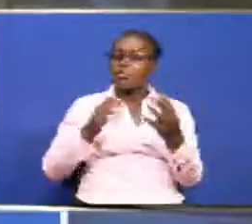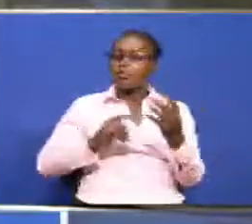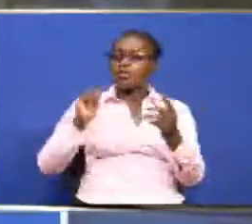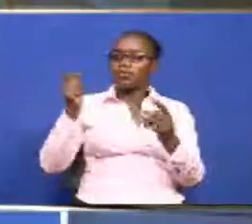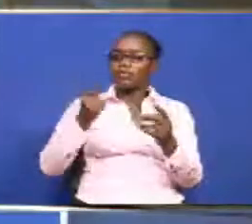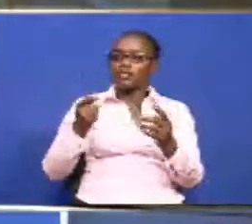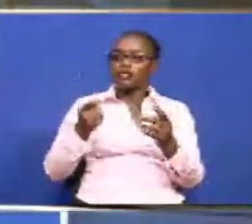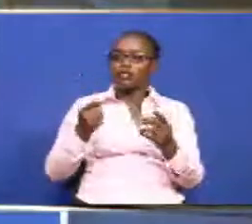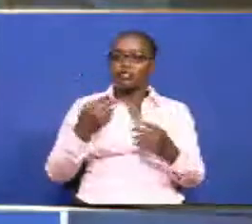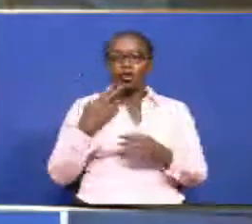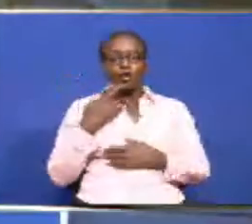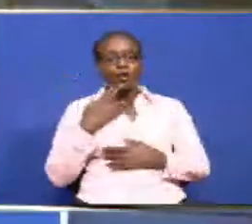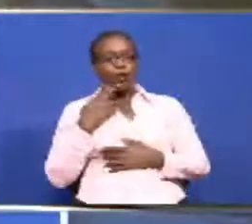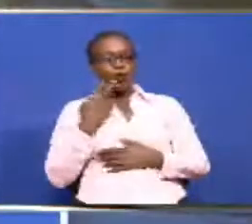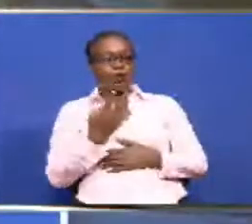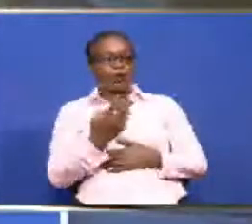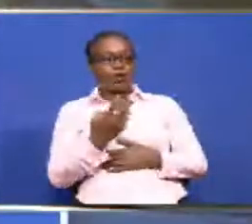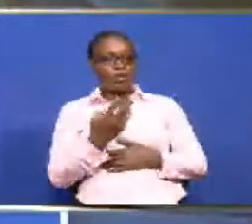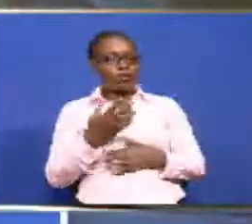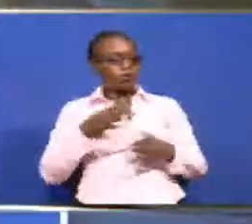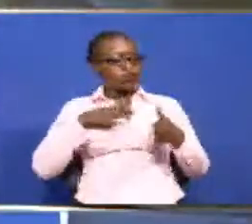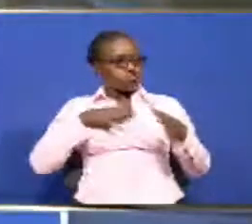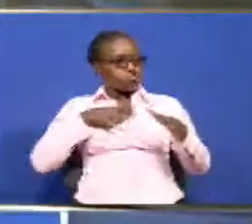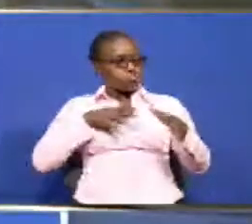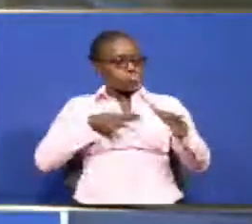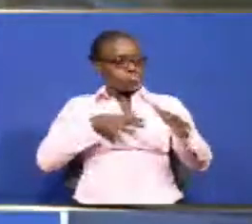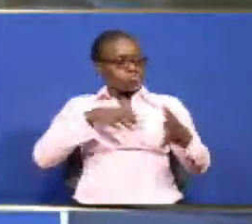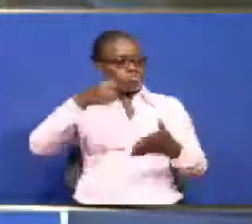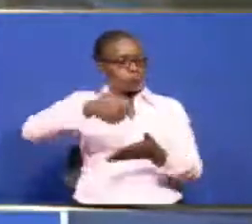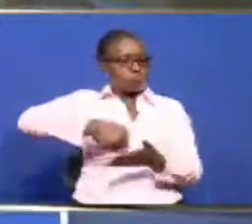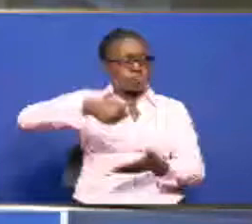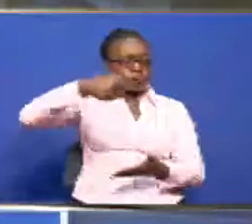wa kuelekea bungeni kwa ajili ya bajeti ya kipindi cha mwaka